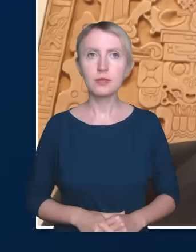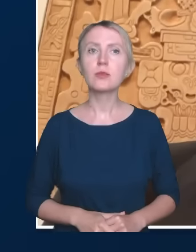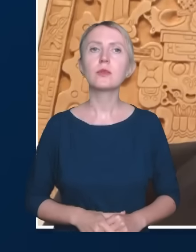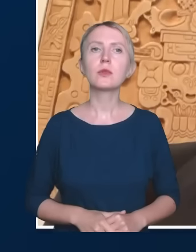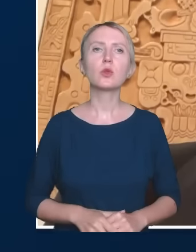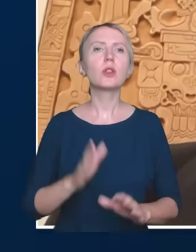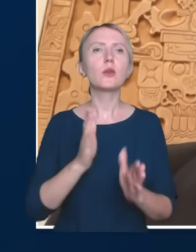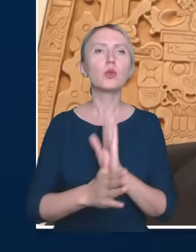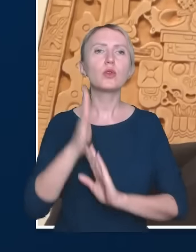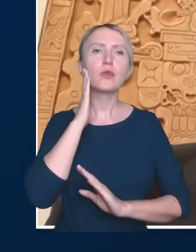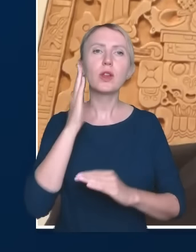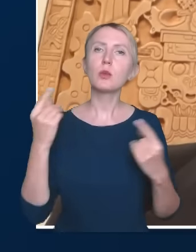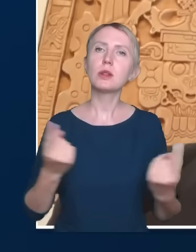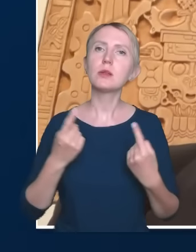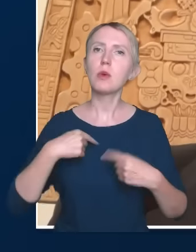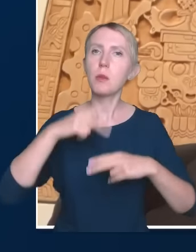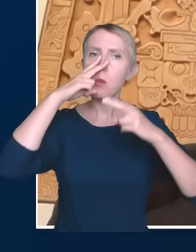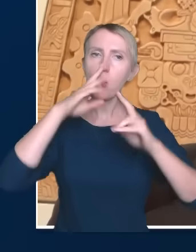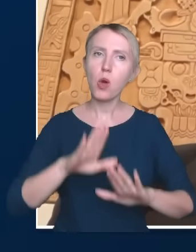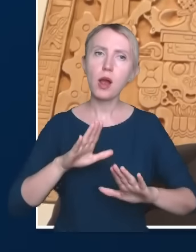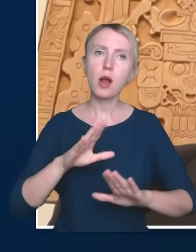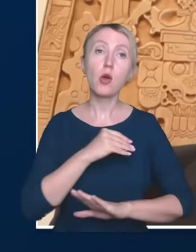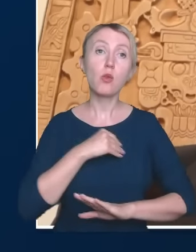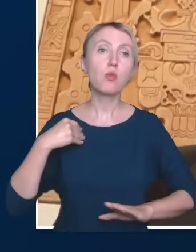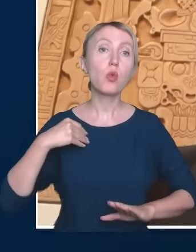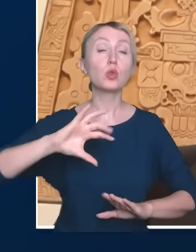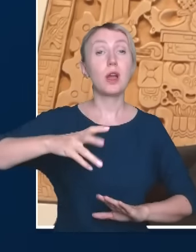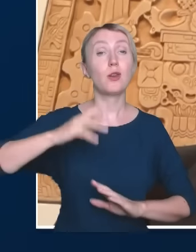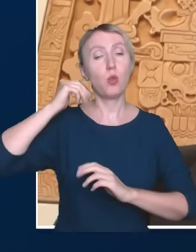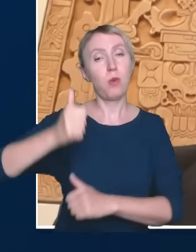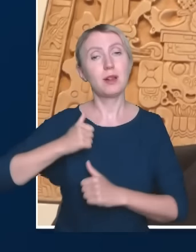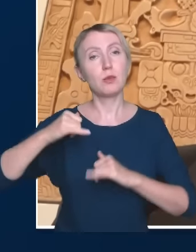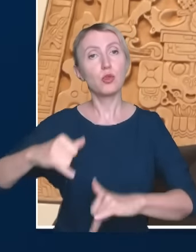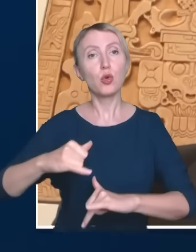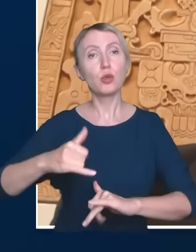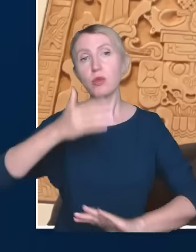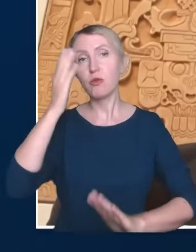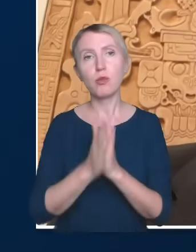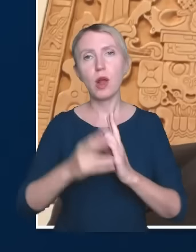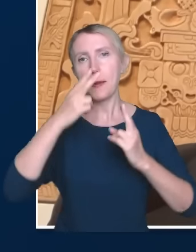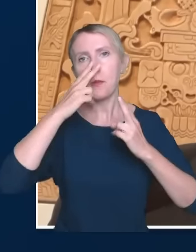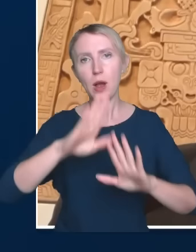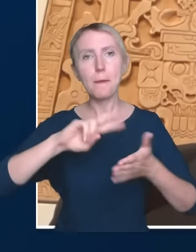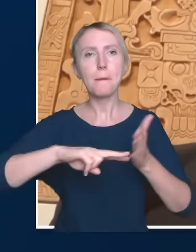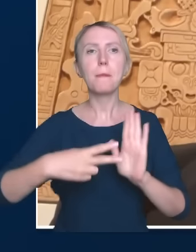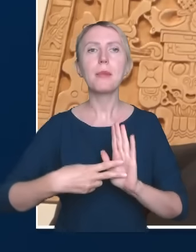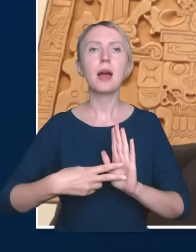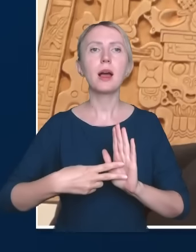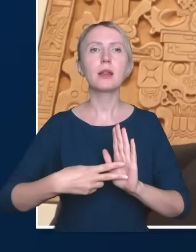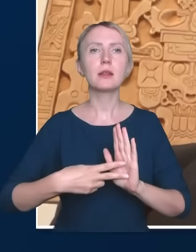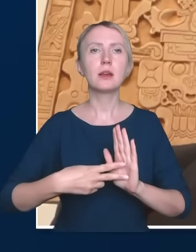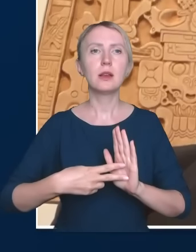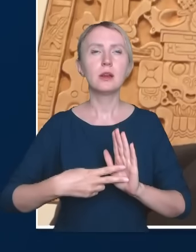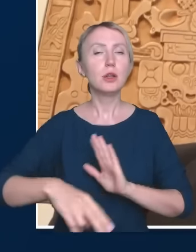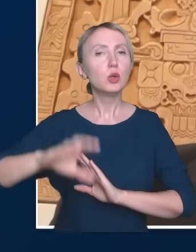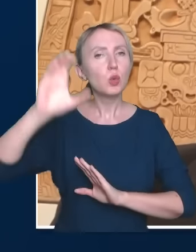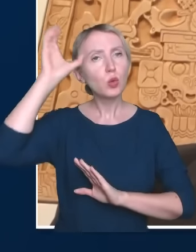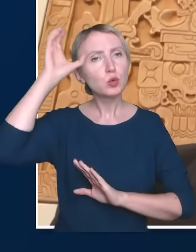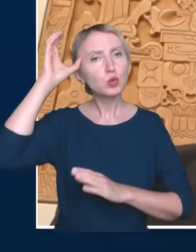sytuację. Przedstawiliśmy jako Polska Grupa Zbrojeniowa bardzo jasny plan dojścia do